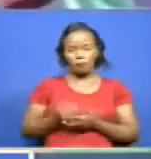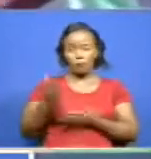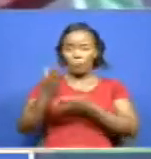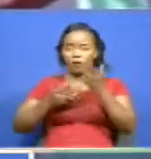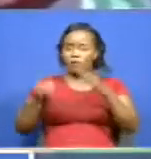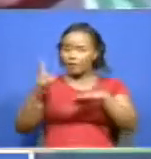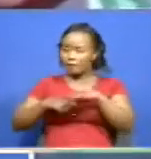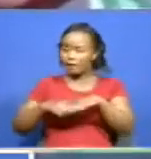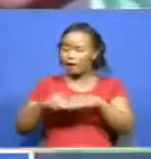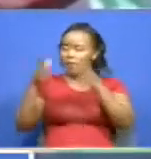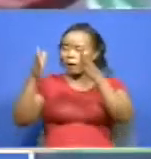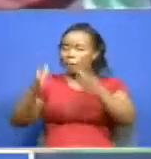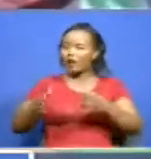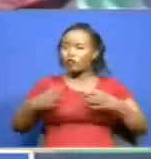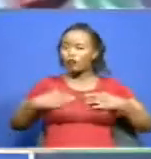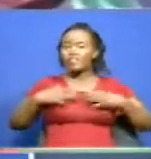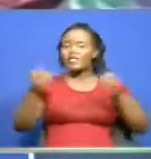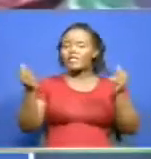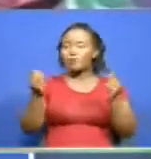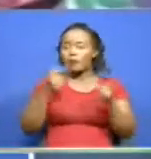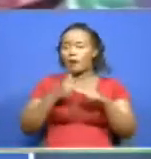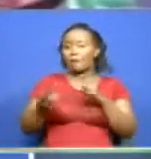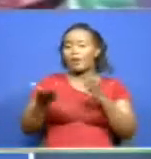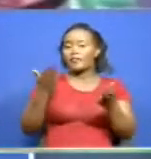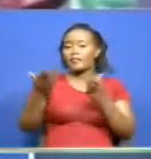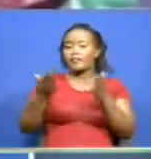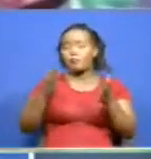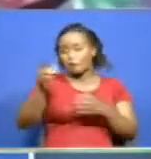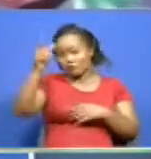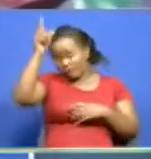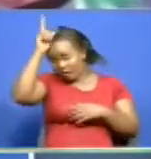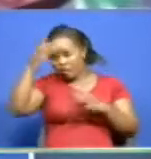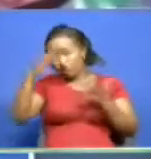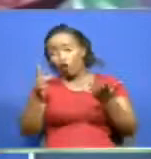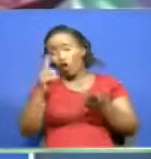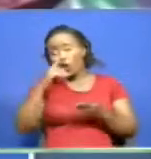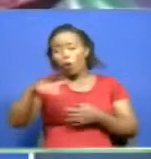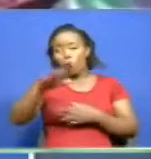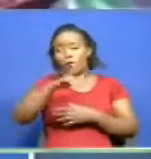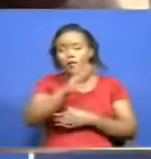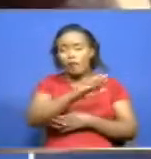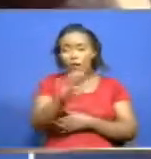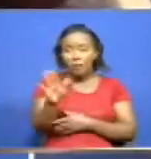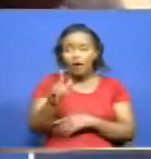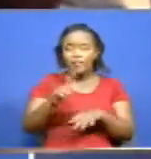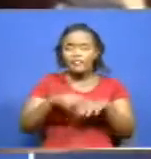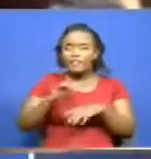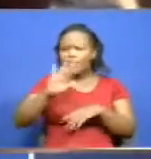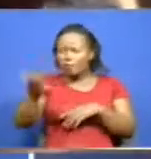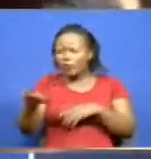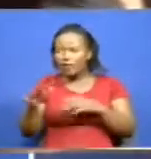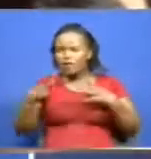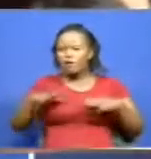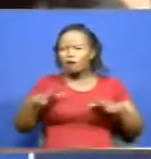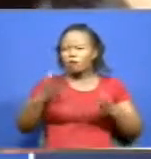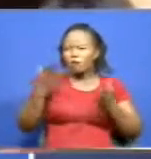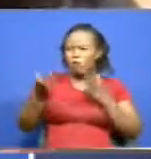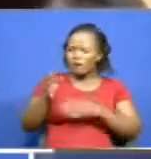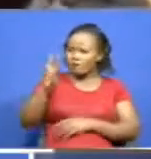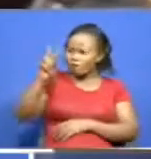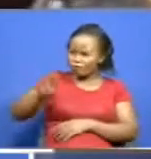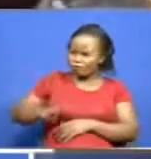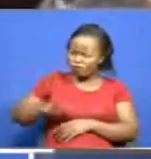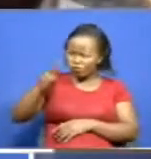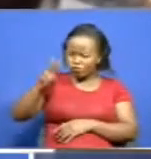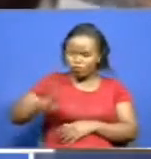anapona lakini kwa sababu pengine alifanya jambo pale mtaani ambalo si la kawaida anarudiwa tena. Mtu akisema jitolee huwa ni